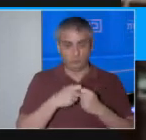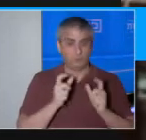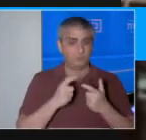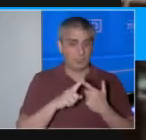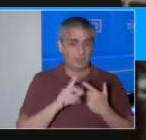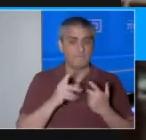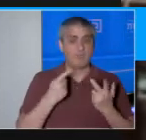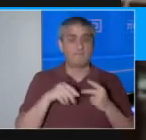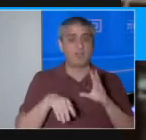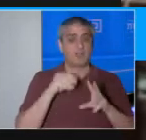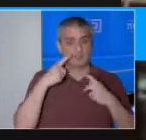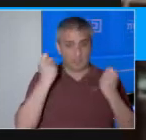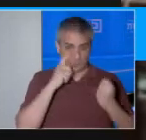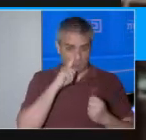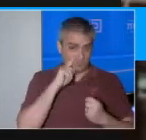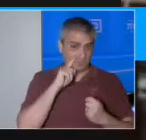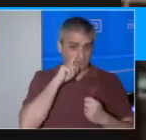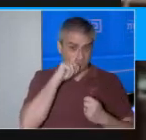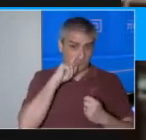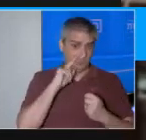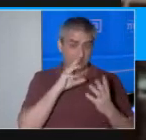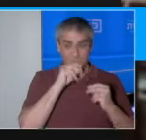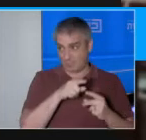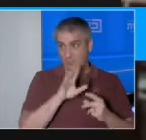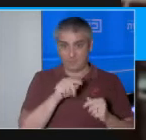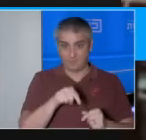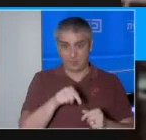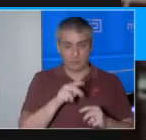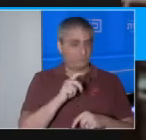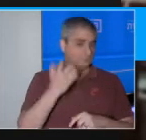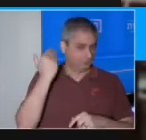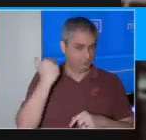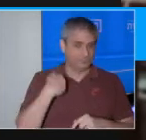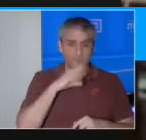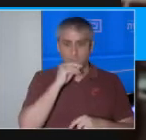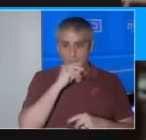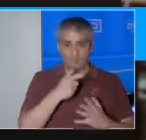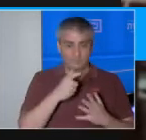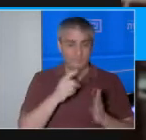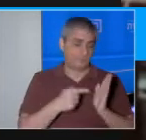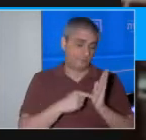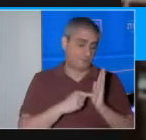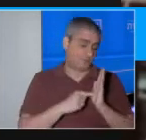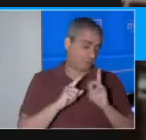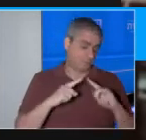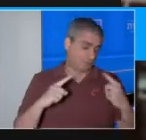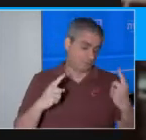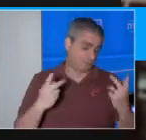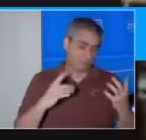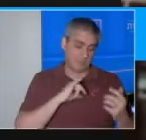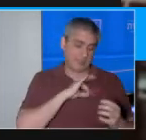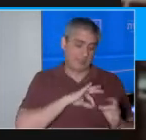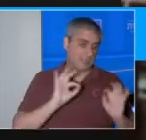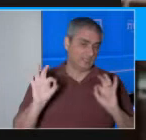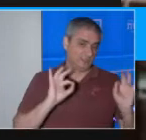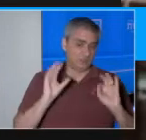לסגר, או בין אם זה בוועדת החינוך, שדנה, עד שגם כאן, בזמנו, מסיבות אינטרסנטיות